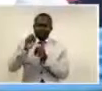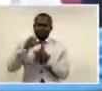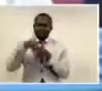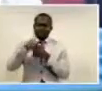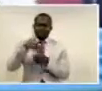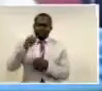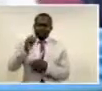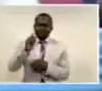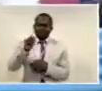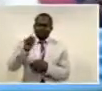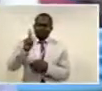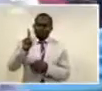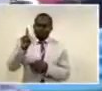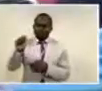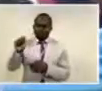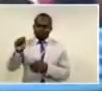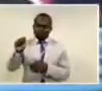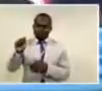Murunda